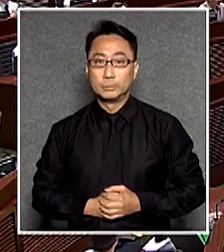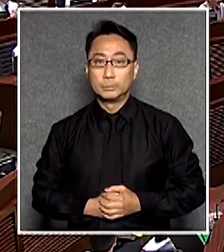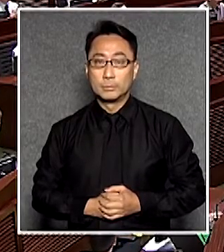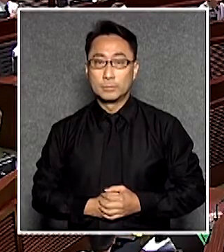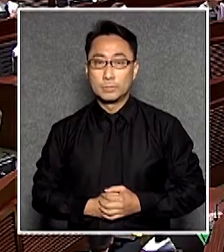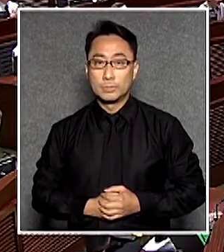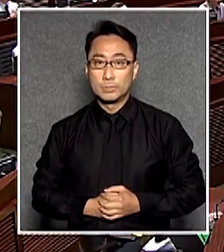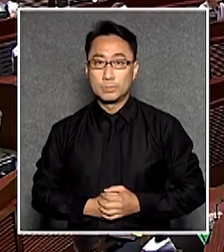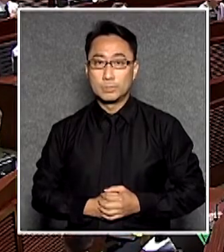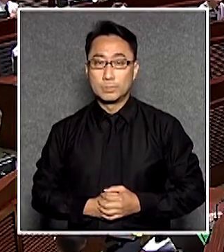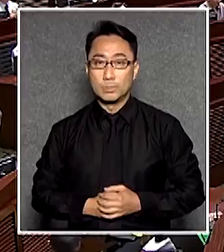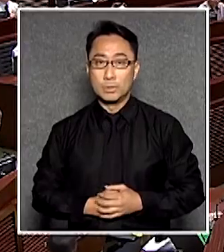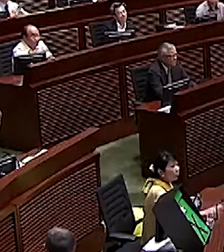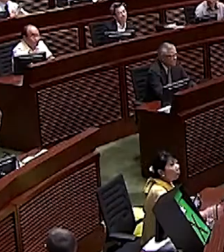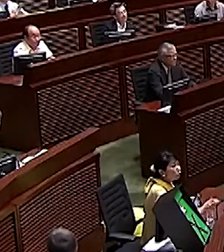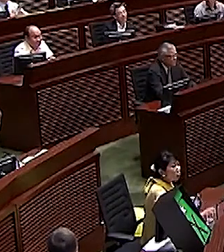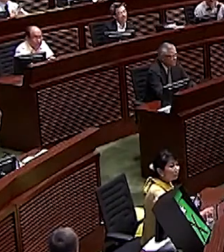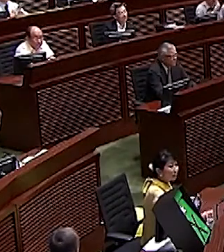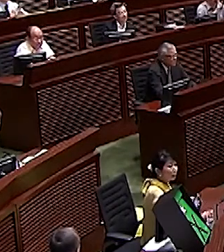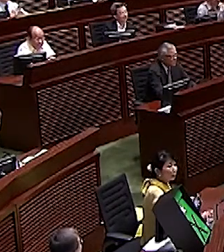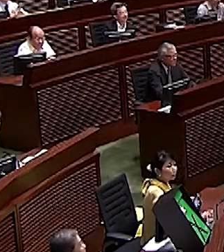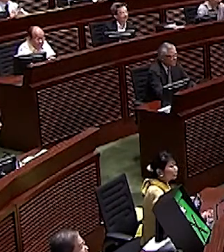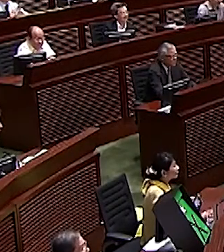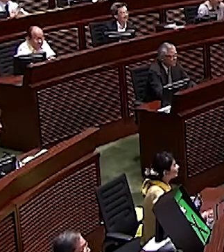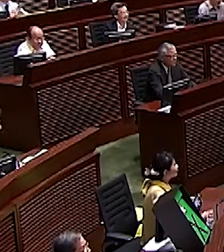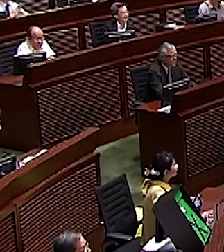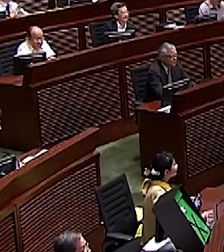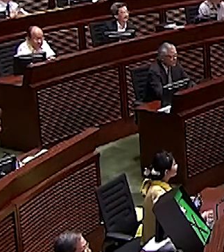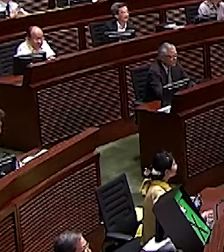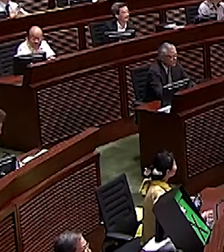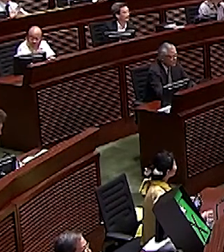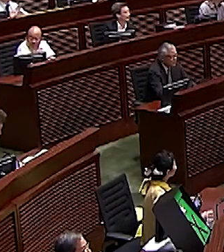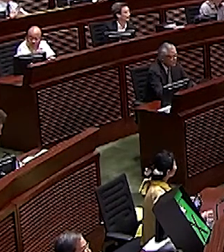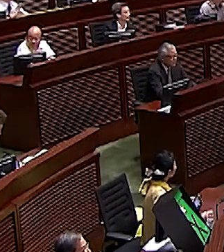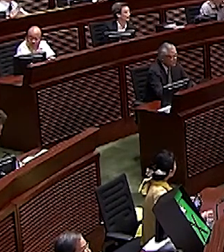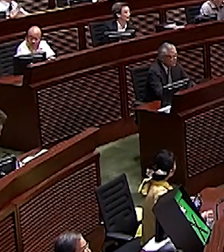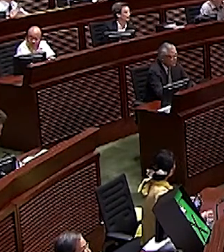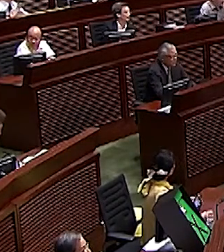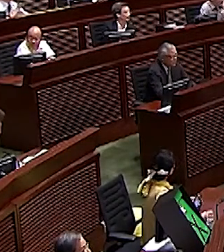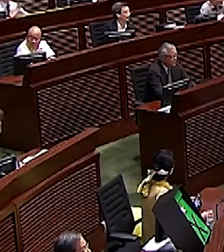肌肉嚟㗎，投緊票而家冇得投。